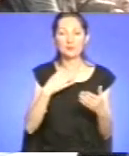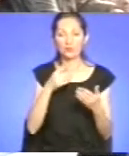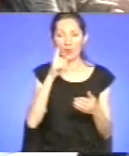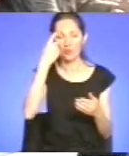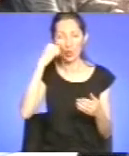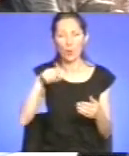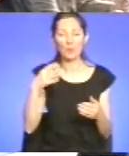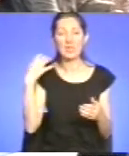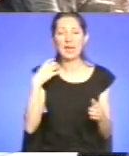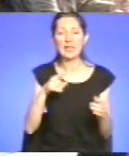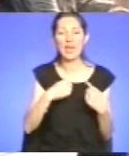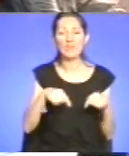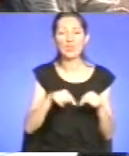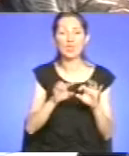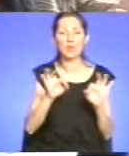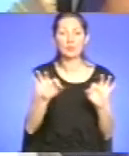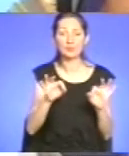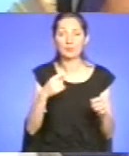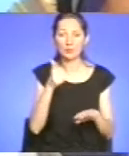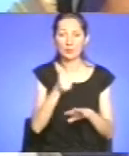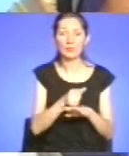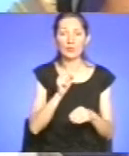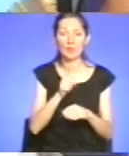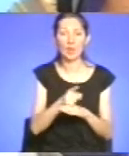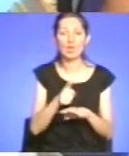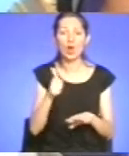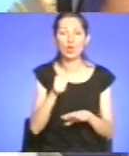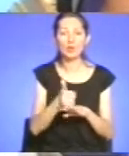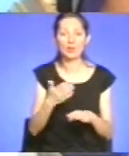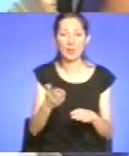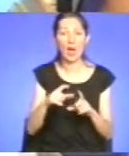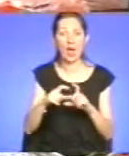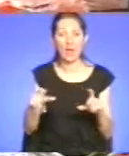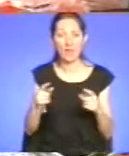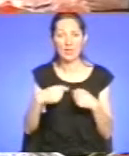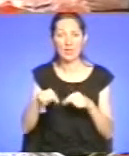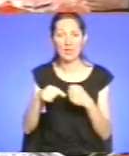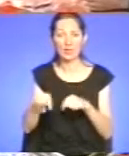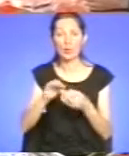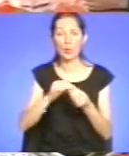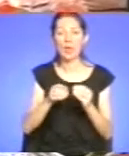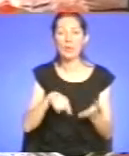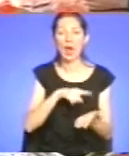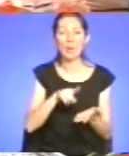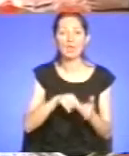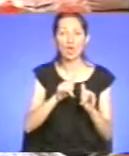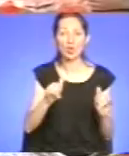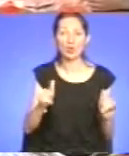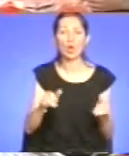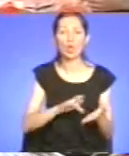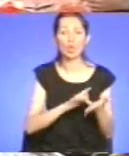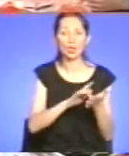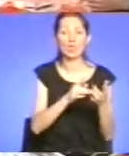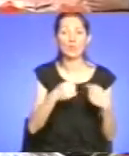відділів управління розповіли про основні завдання, очолюваними ними підрозділів, проблемне питання, розвиток туристичної інфраструктури